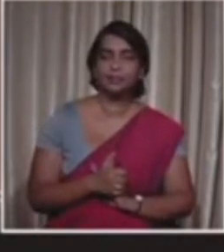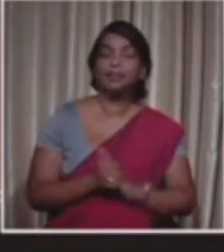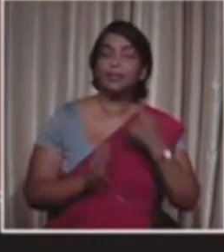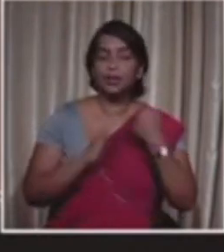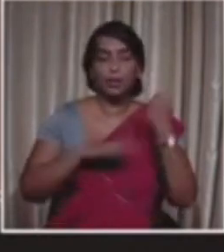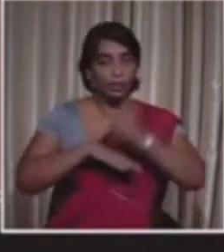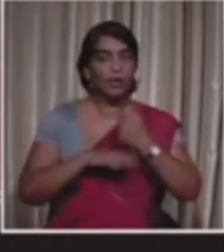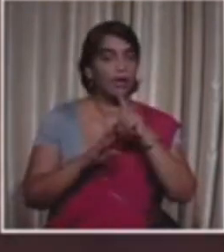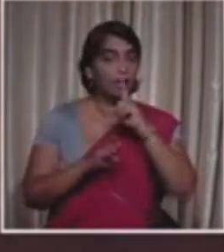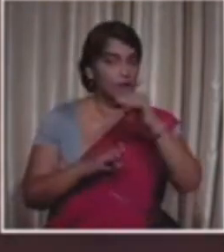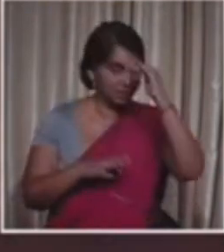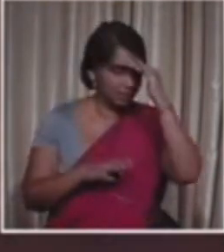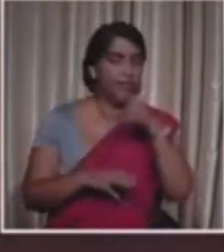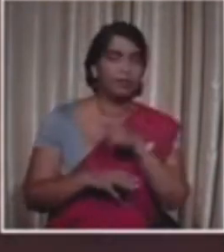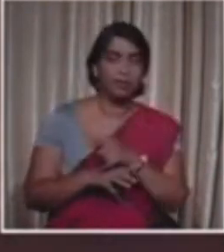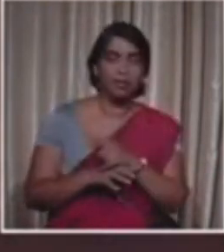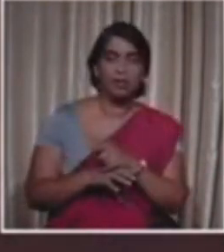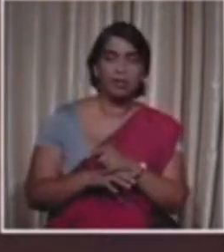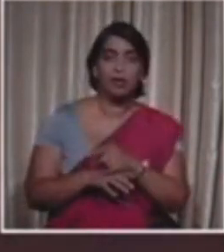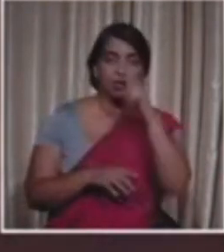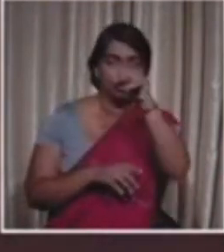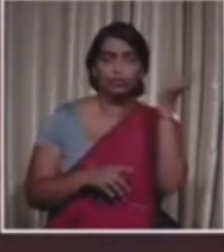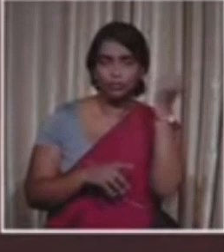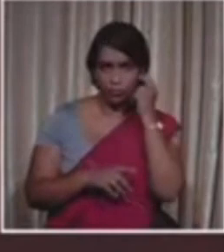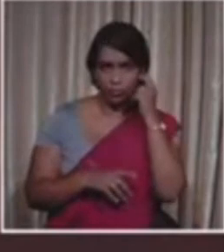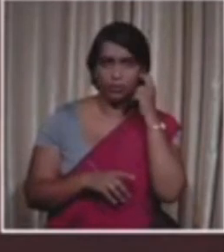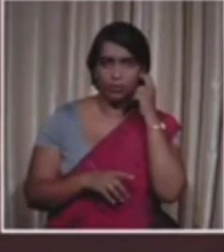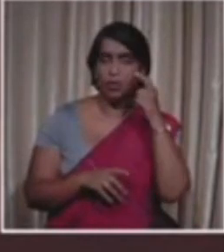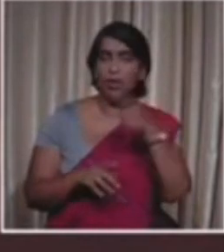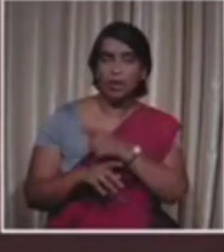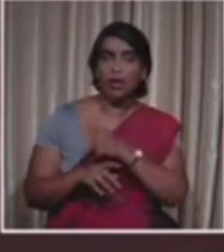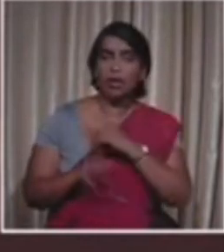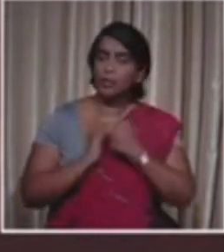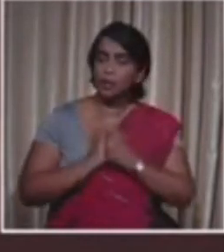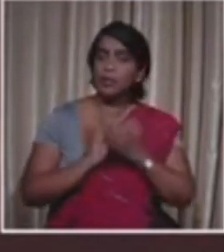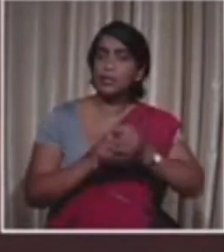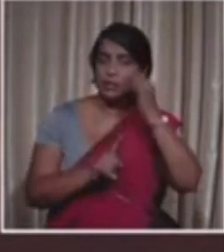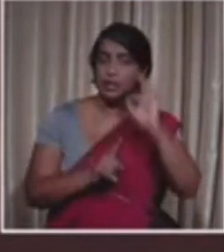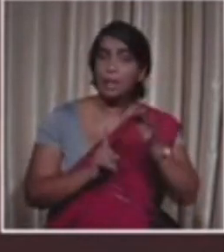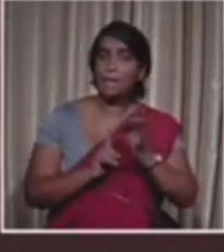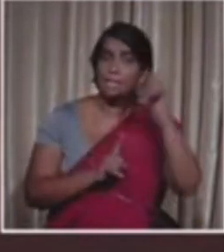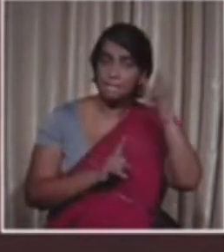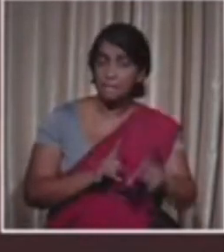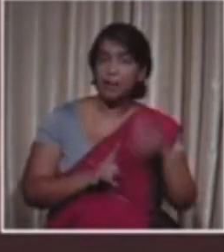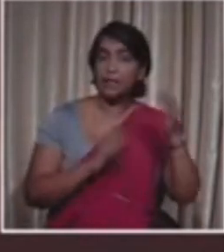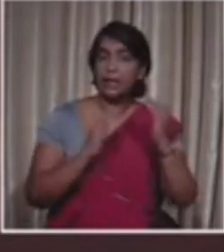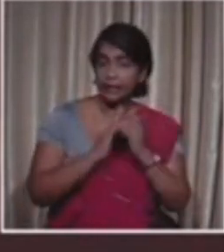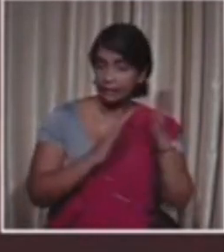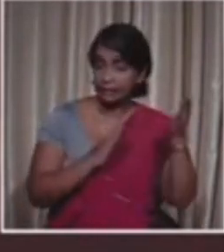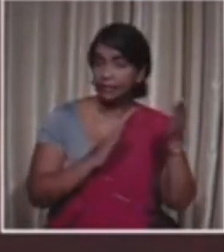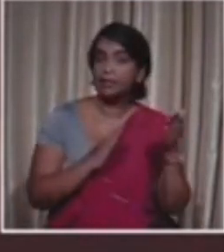මූලාසන කතානායක තුමනේ ඔබතුමා දන්නවා අතුගරි ජනාධිපතිතුමාගේ පෞද්ගලික නිවසට